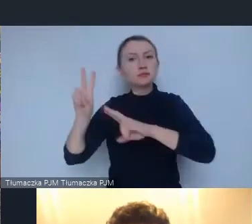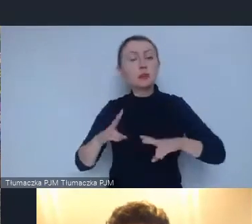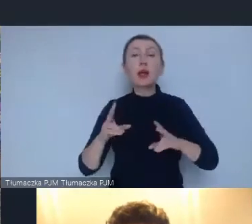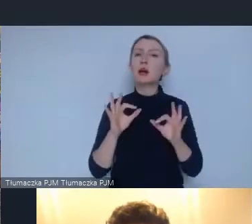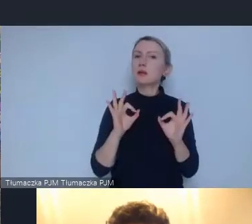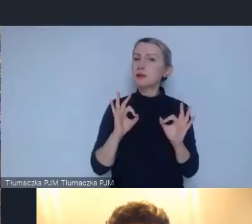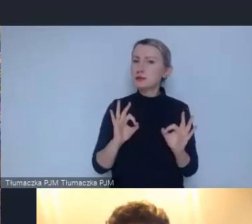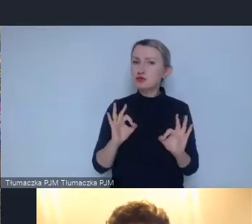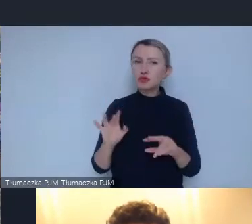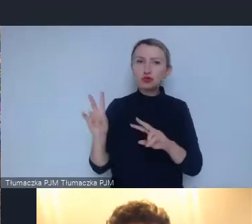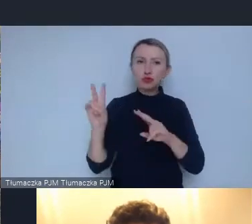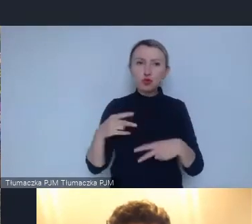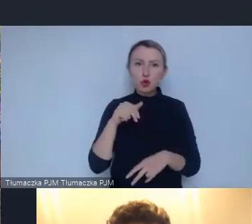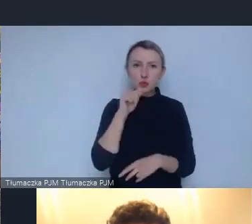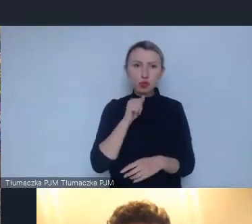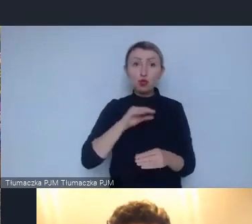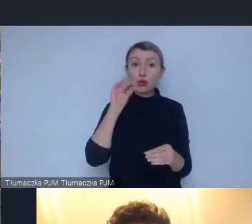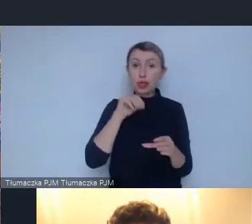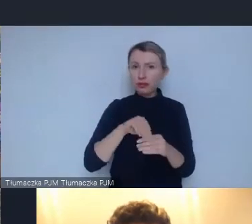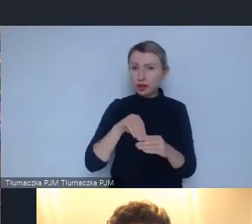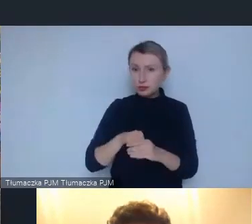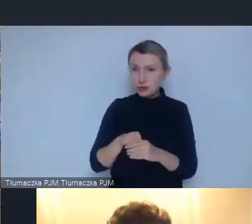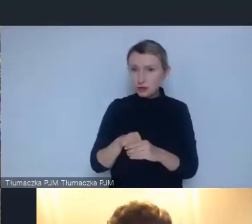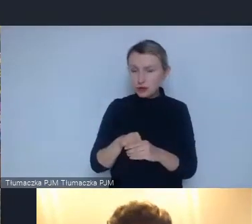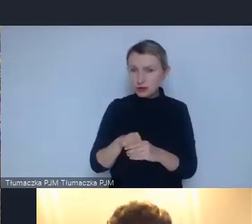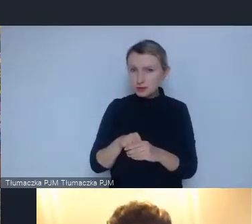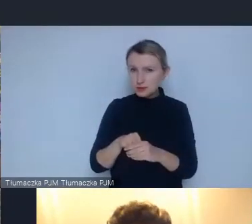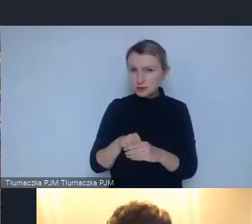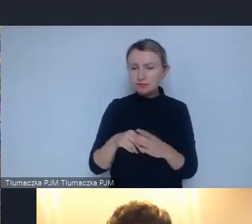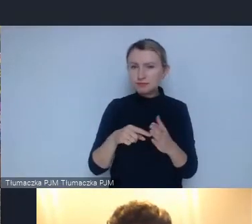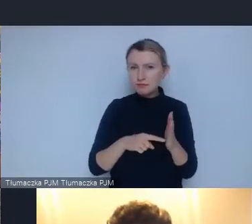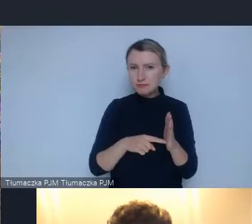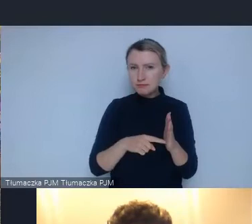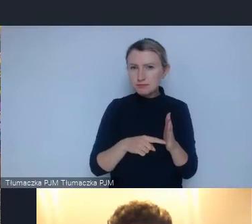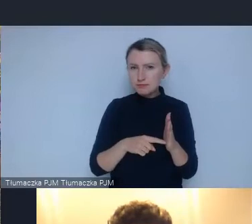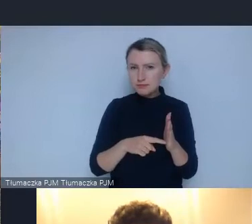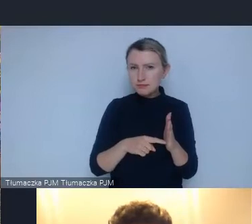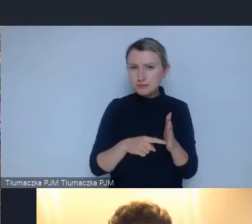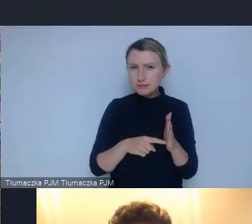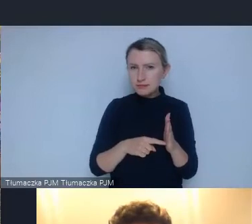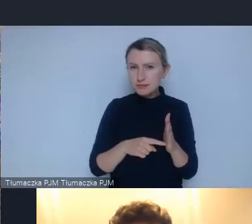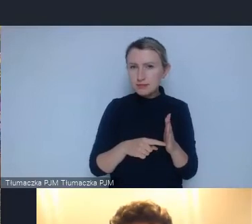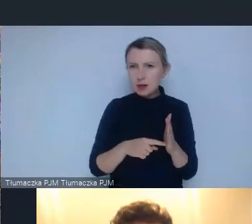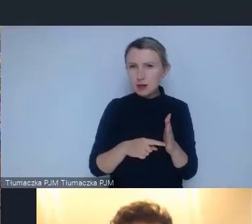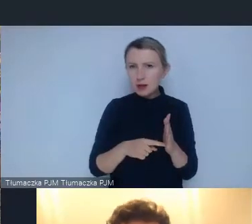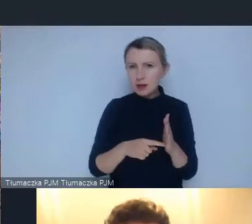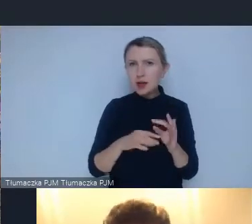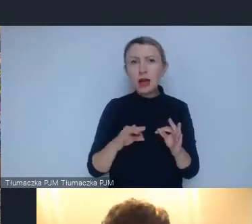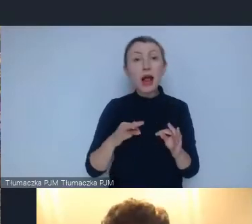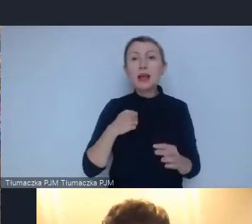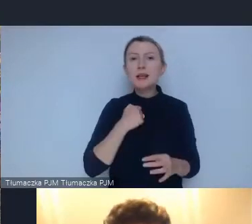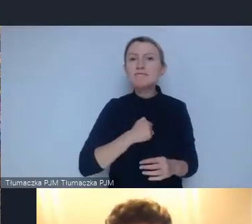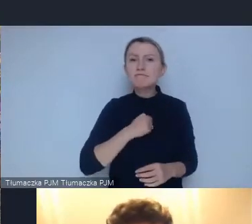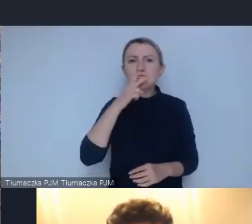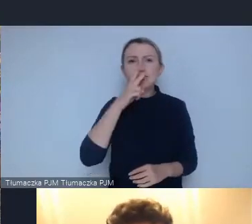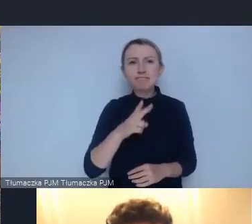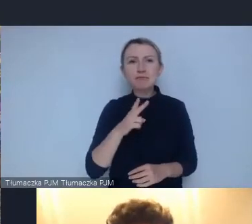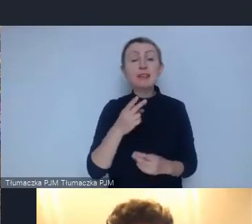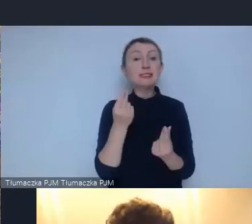wracają, próbują inwestować i to jest ważne, żeby im stworzyć warunki. Na tą chwilę z niepokojem patrzę pod innym kątem. Cena